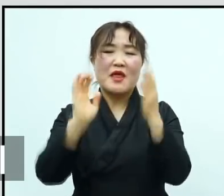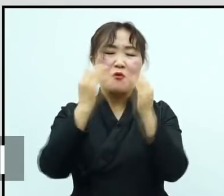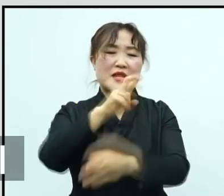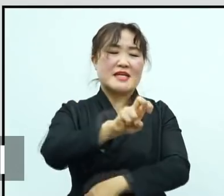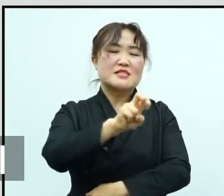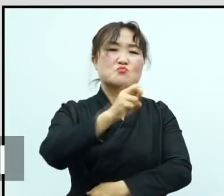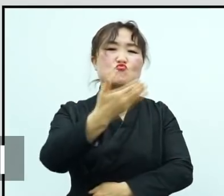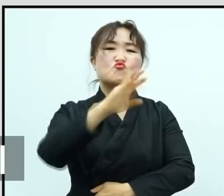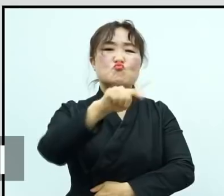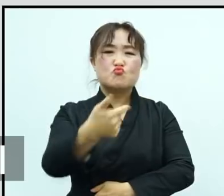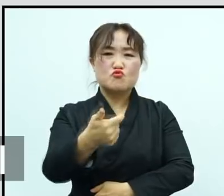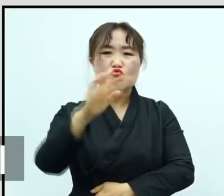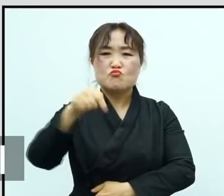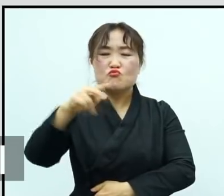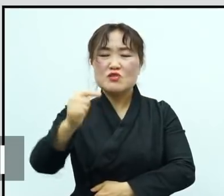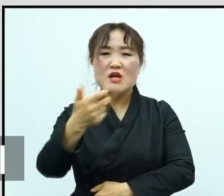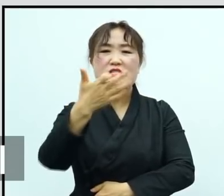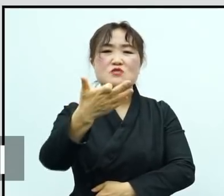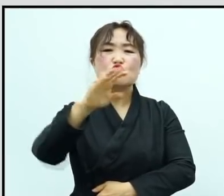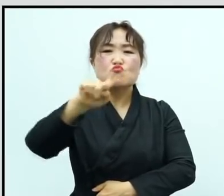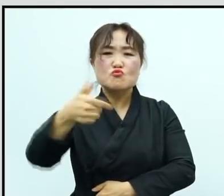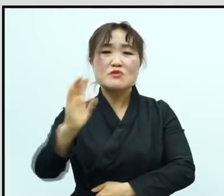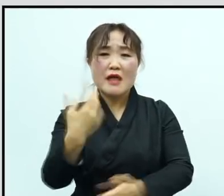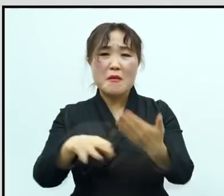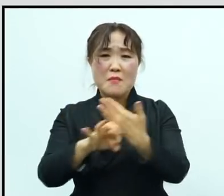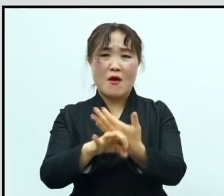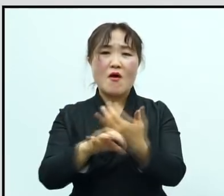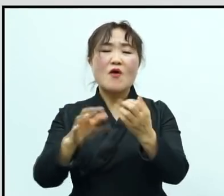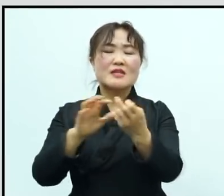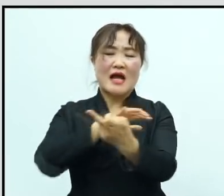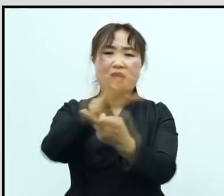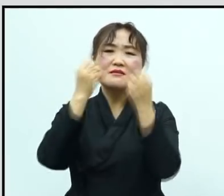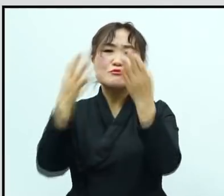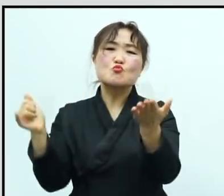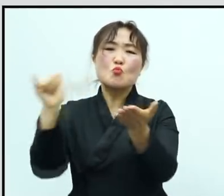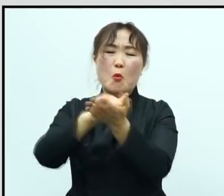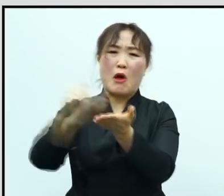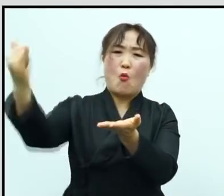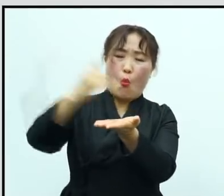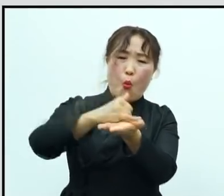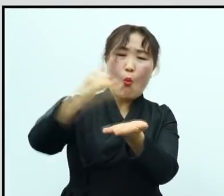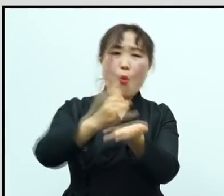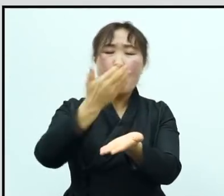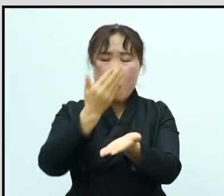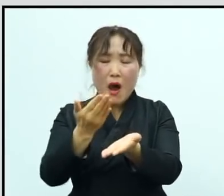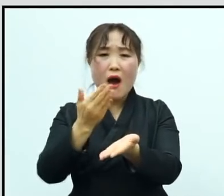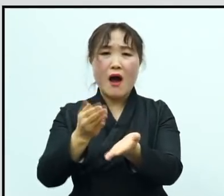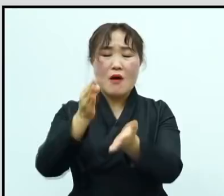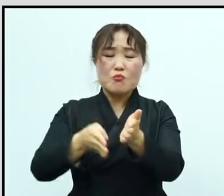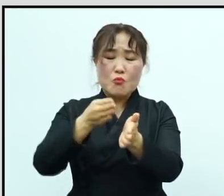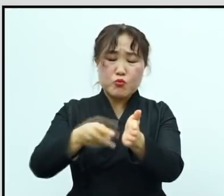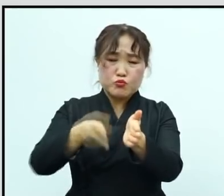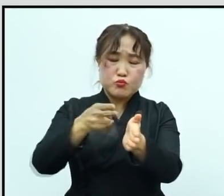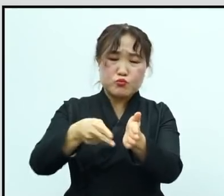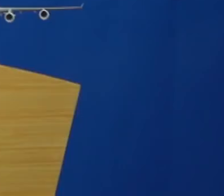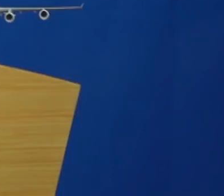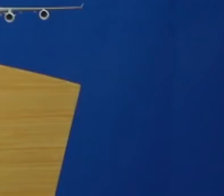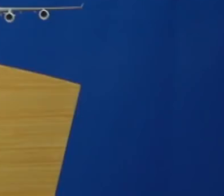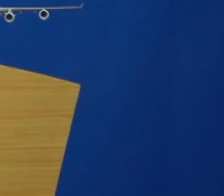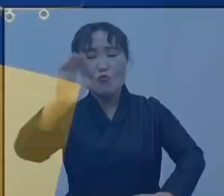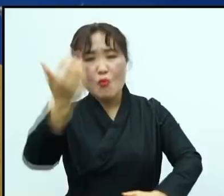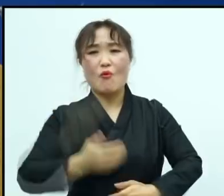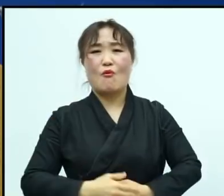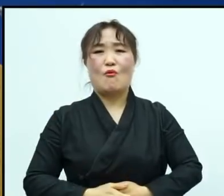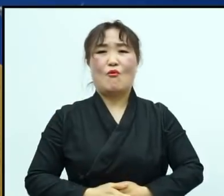29분, 부전역 19분 이내 가덕 신공항에 접근할 수 있는 준고속 철도망을 건설